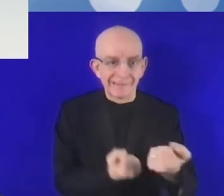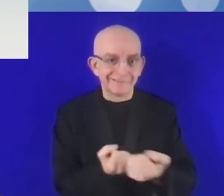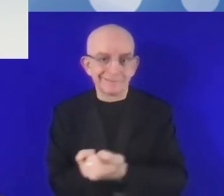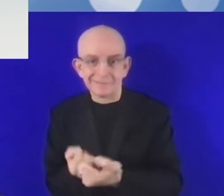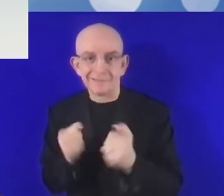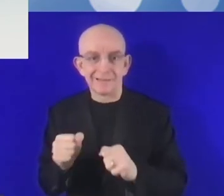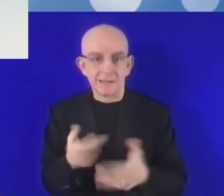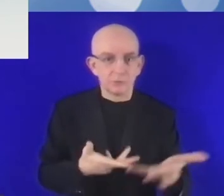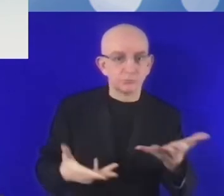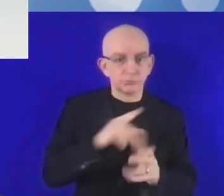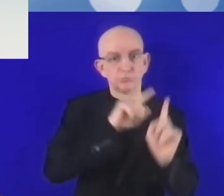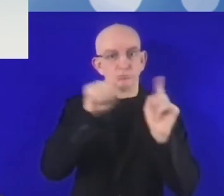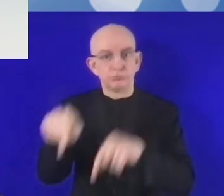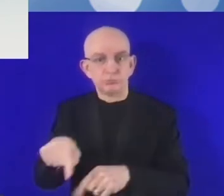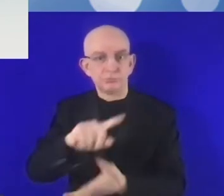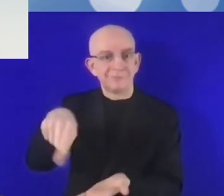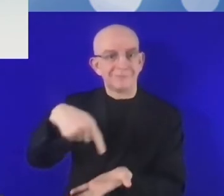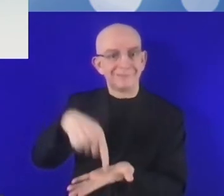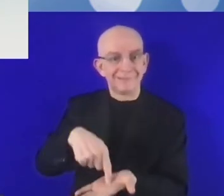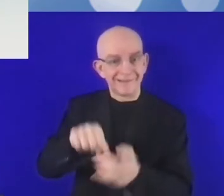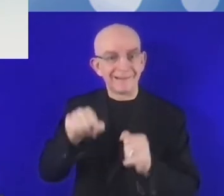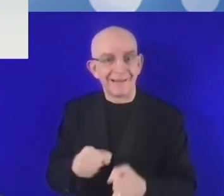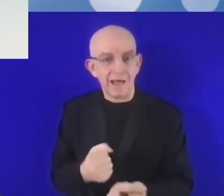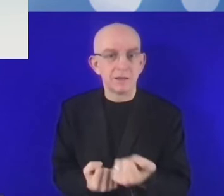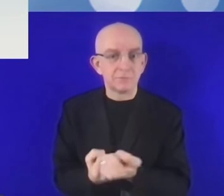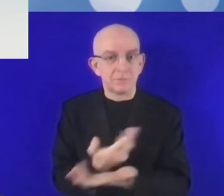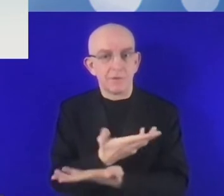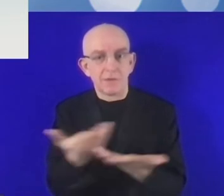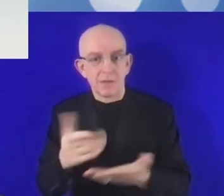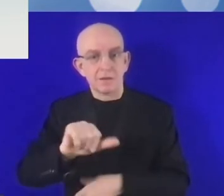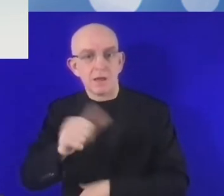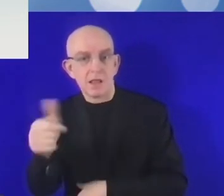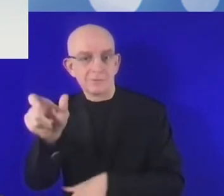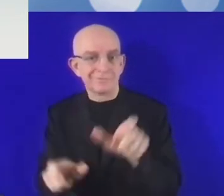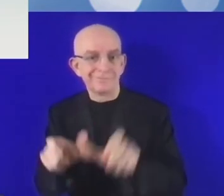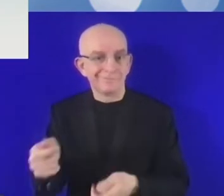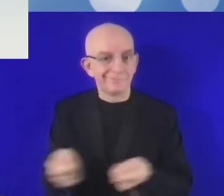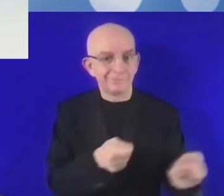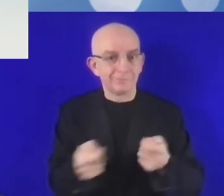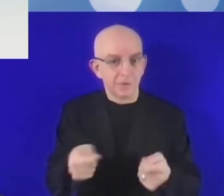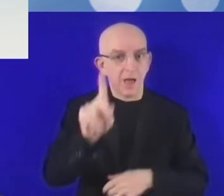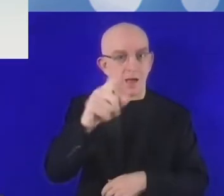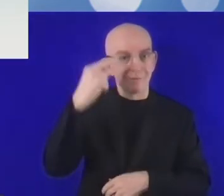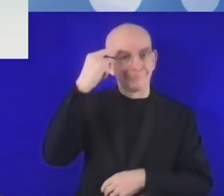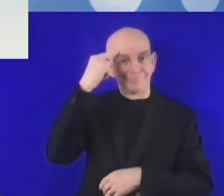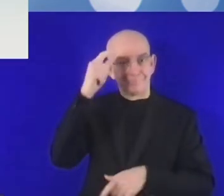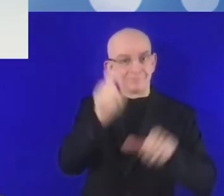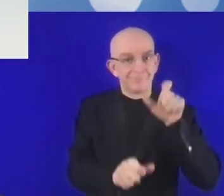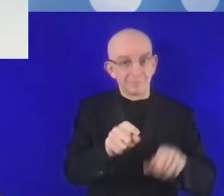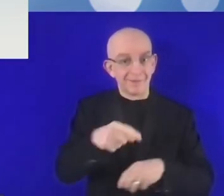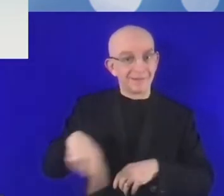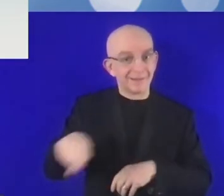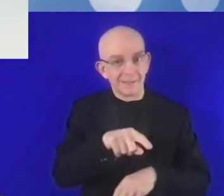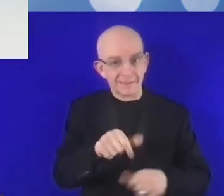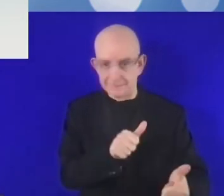techniciens lors des confinements à répétition. J'ai été impressionné par le travail fait dans les centres de données,